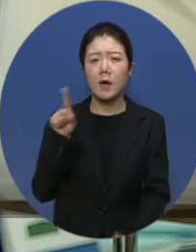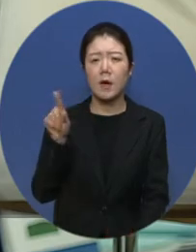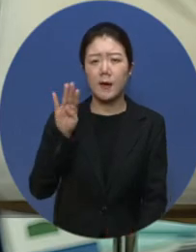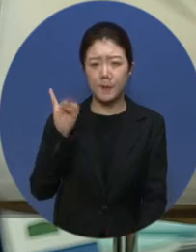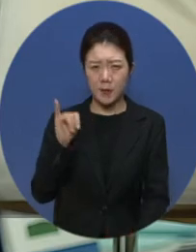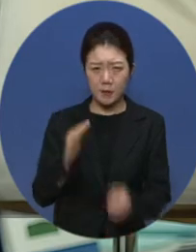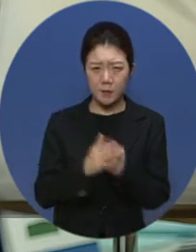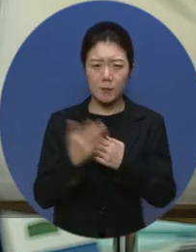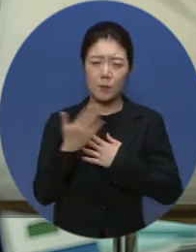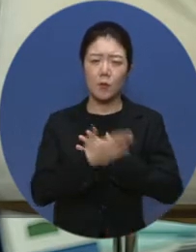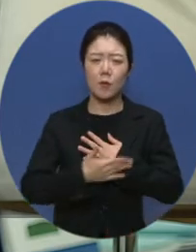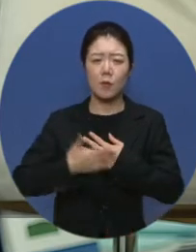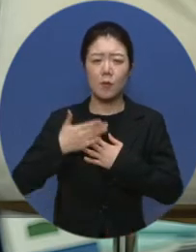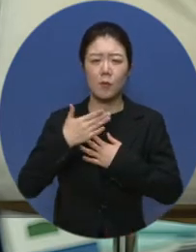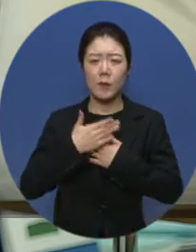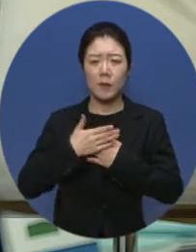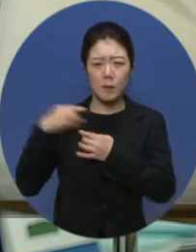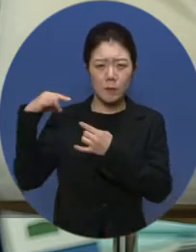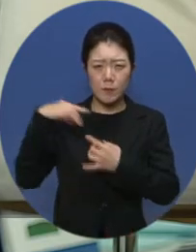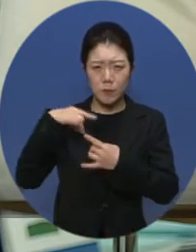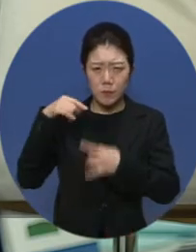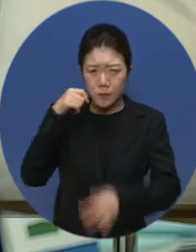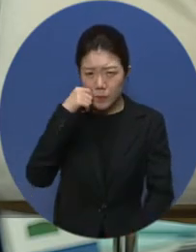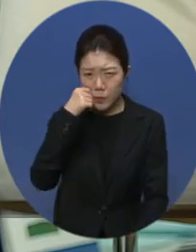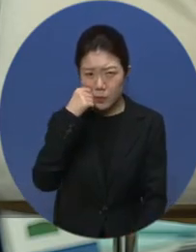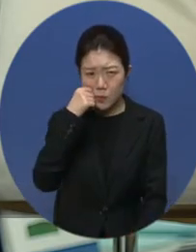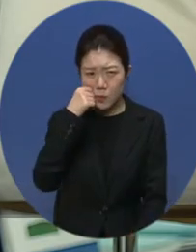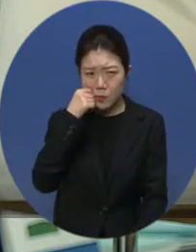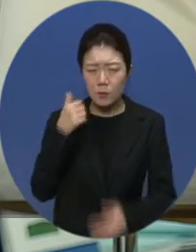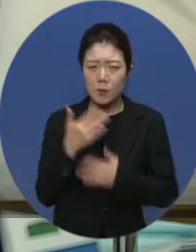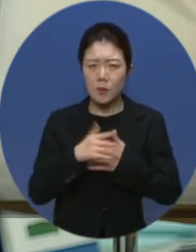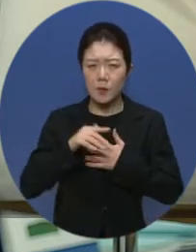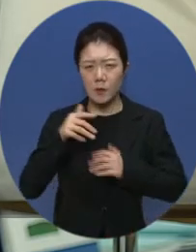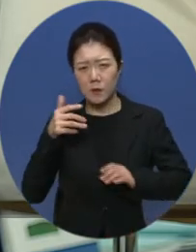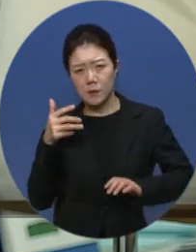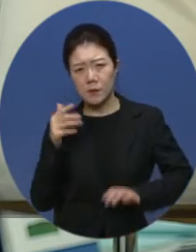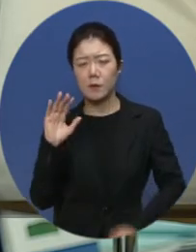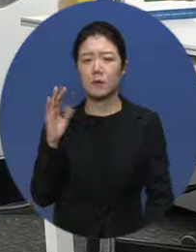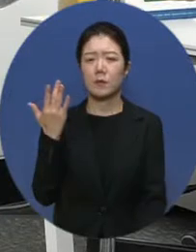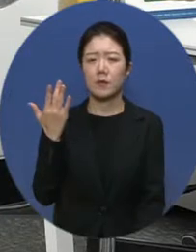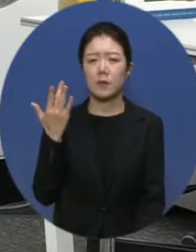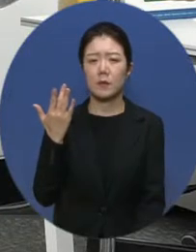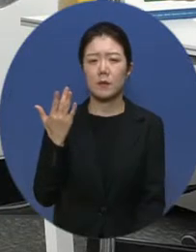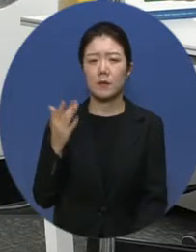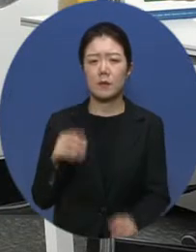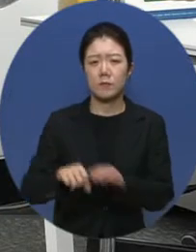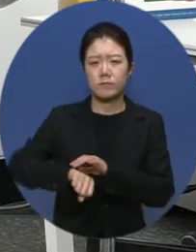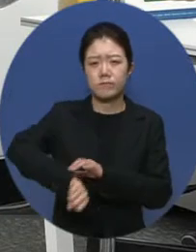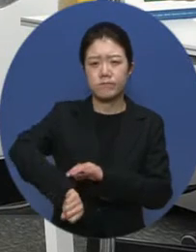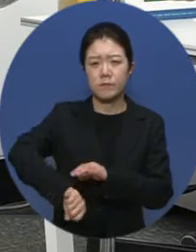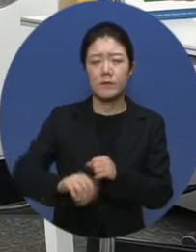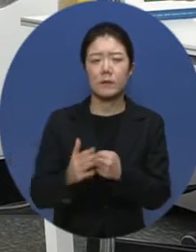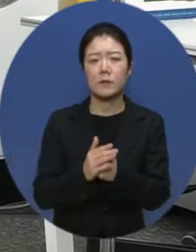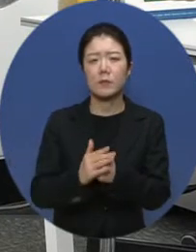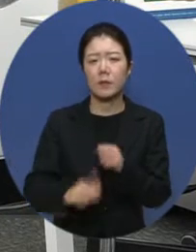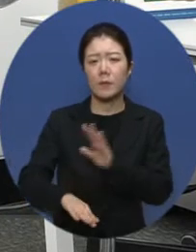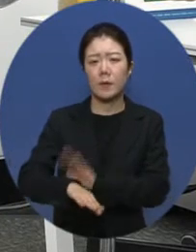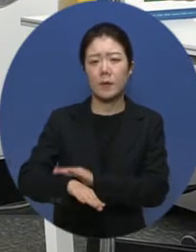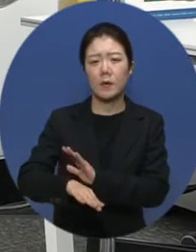때문에 몸에다가 제대로 된 신호를 주지를 못해서 몸이 비틀어지는 거예요. 그래서 이렇게 굳다 보니까